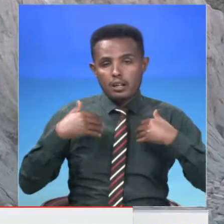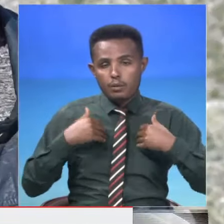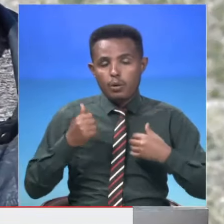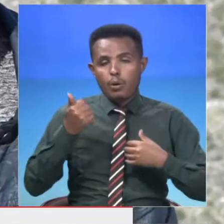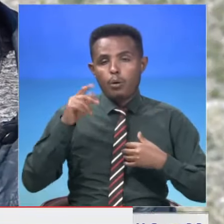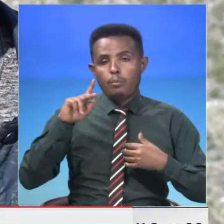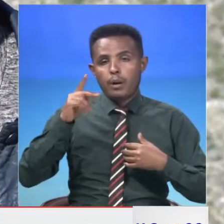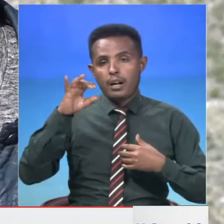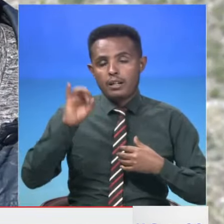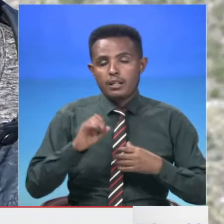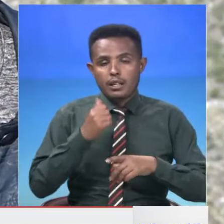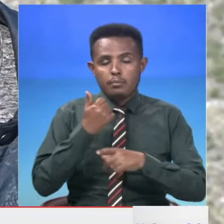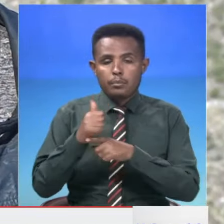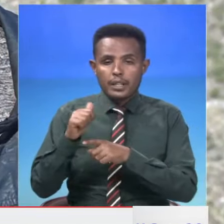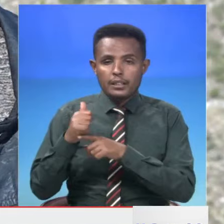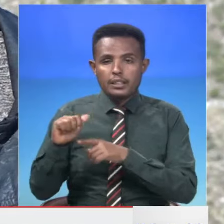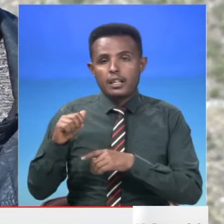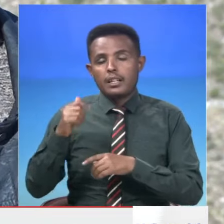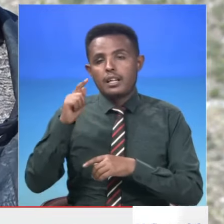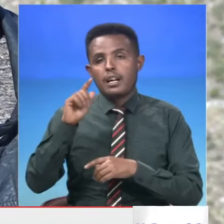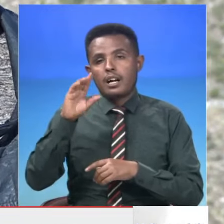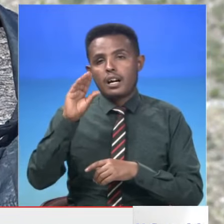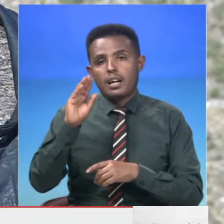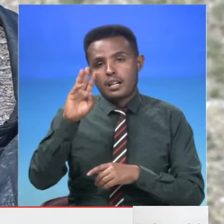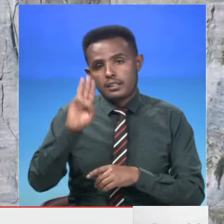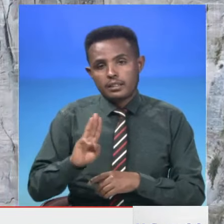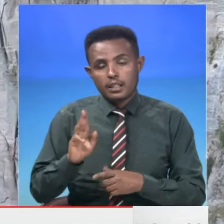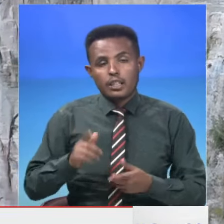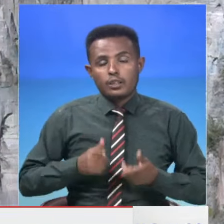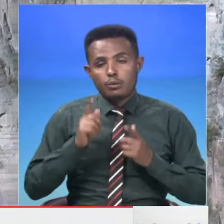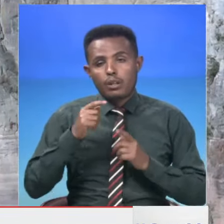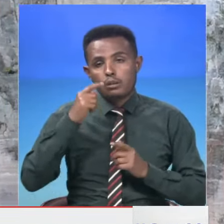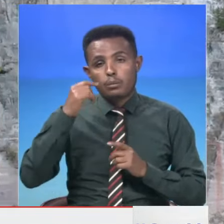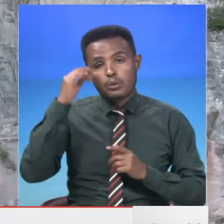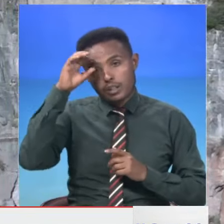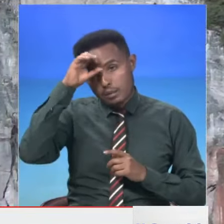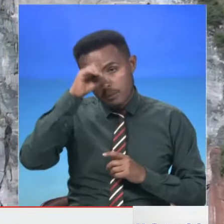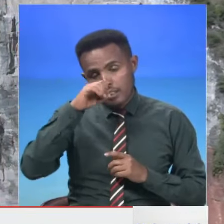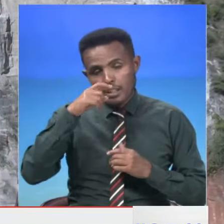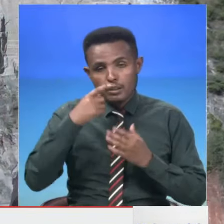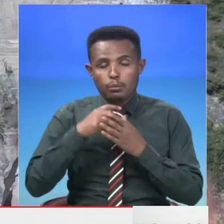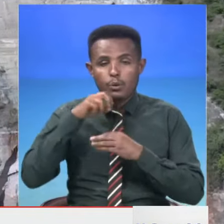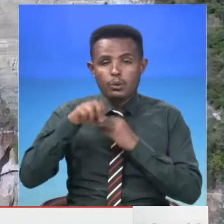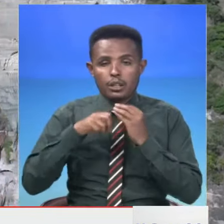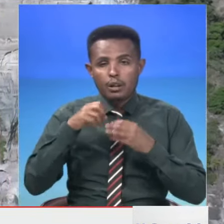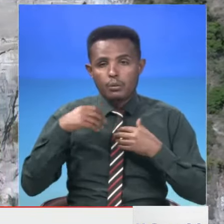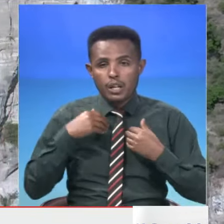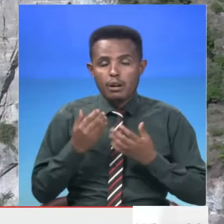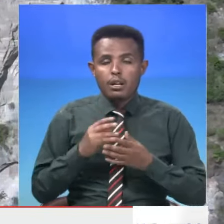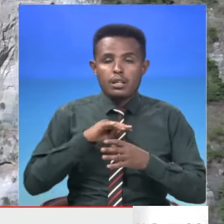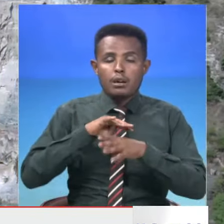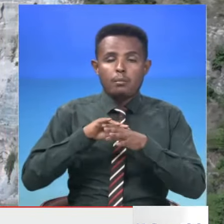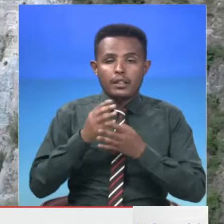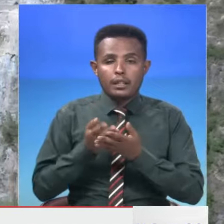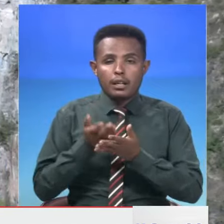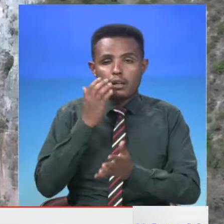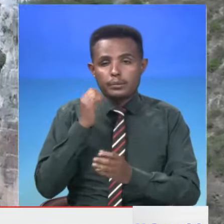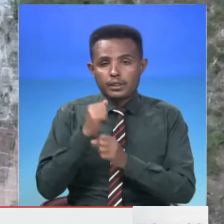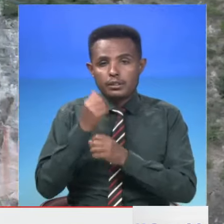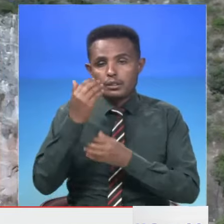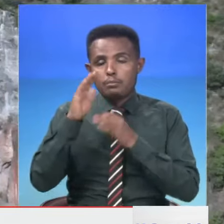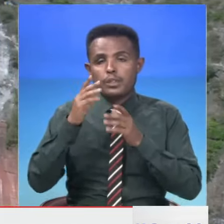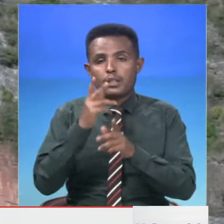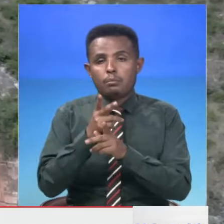ኦፓል ብረት እና ነሃስ የመሳሰሉ ማዕድናቶች ይኖራሉ ተብሎ ይገመታል። በወረዳው ያለው የማዕድን ሀብት ስራ ላይ በመዋል የሚፈለገውን ጥቅም እንዲሰጥ